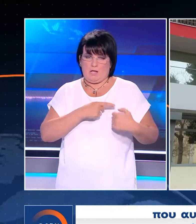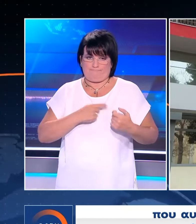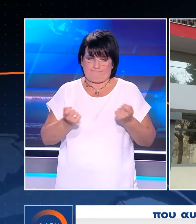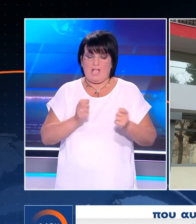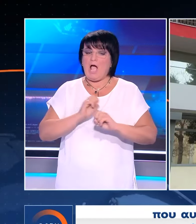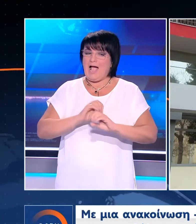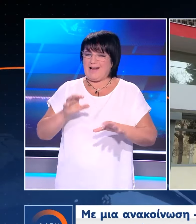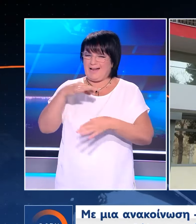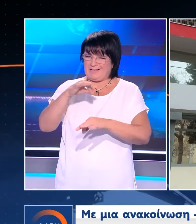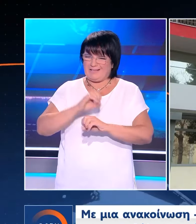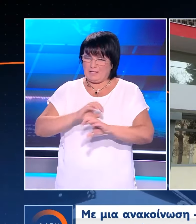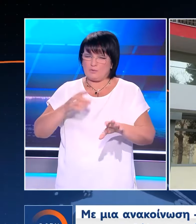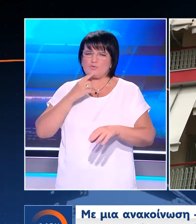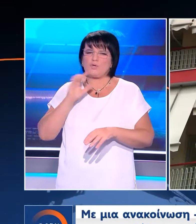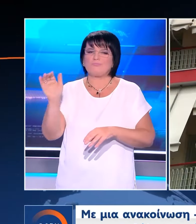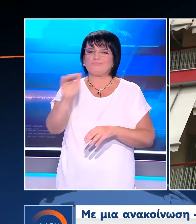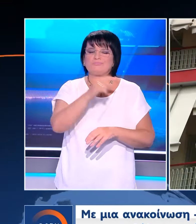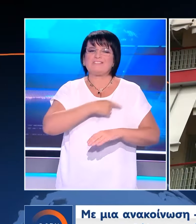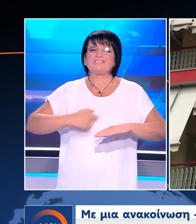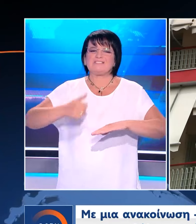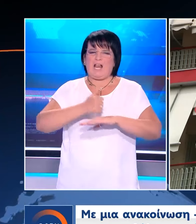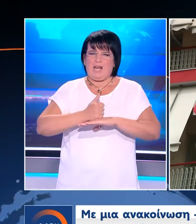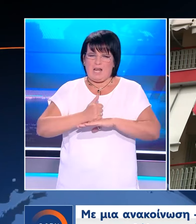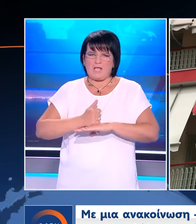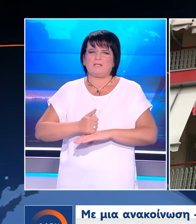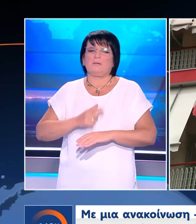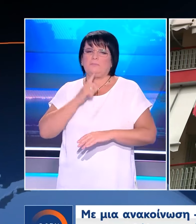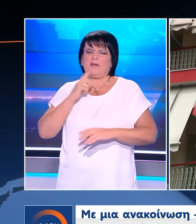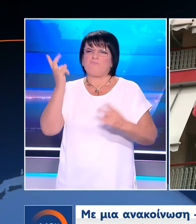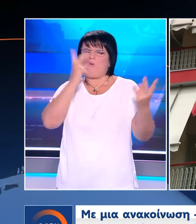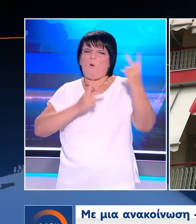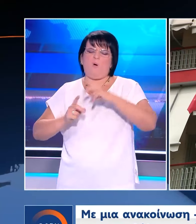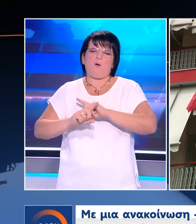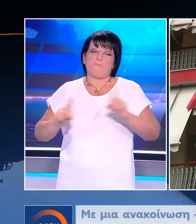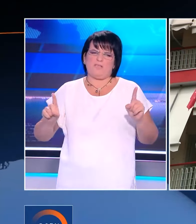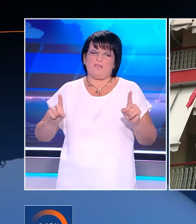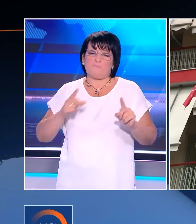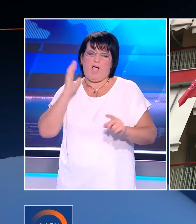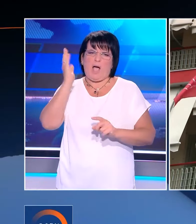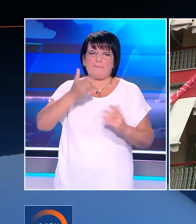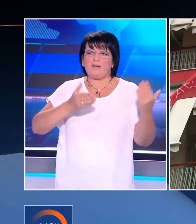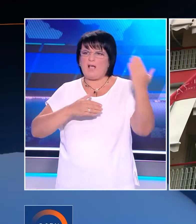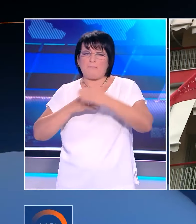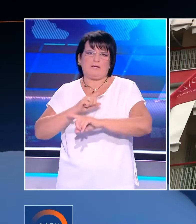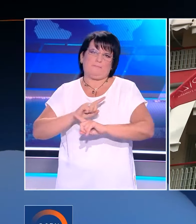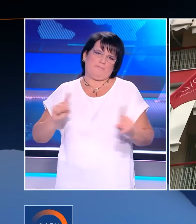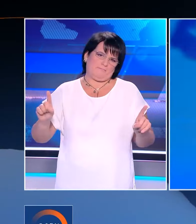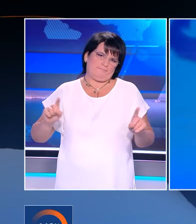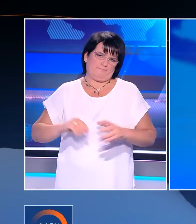ανακοίνωση προειδοποίηση το κόμμα κάλεσε τα στελέχη του να βάλλουν τα όπλα στη θήκη σταματώντας τις προγραφές και τις απειλές